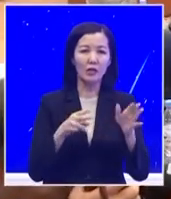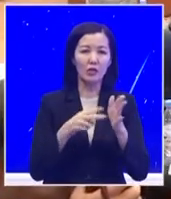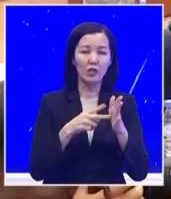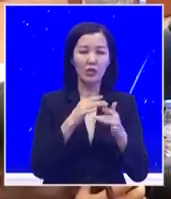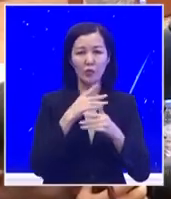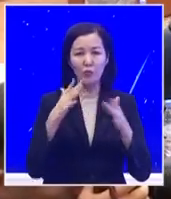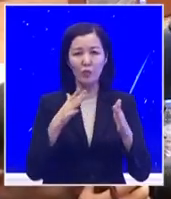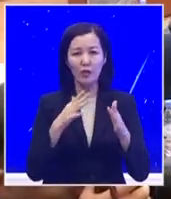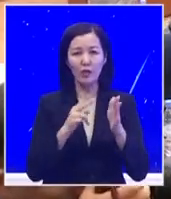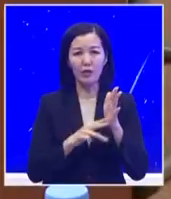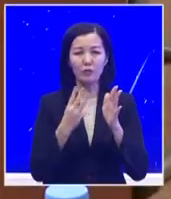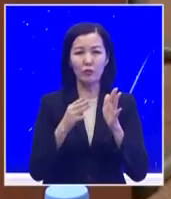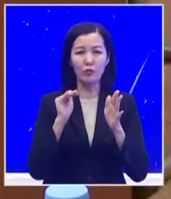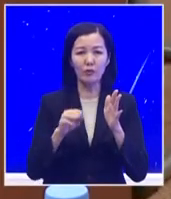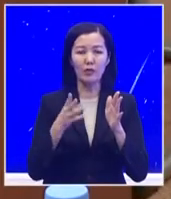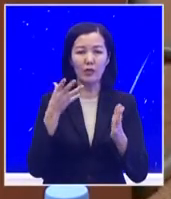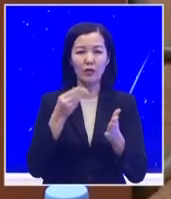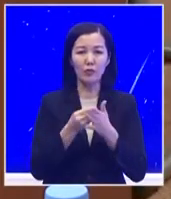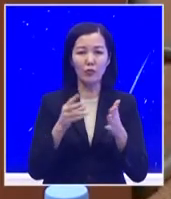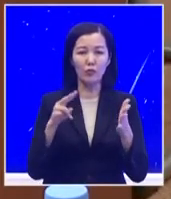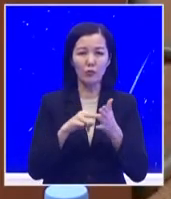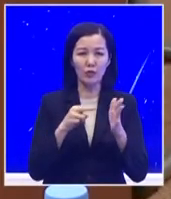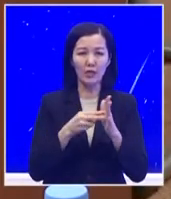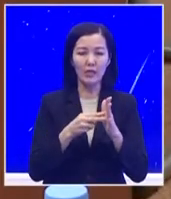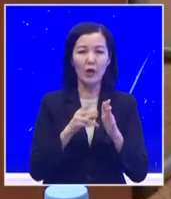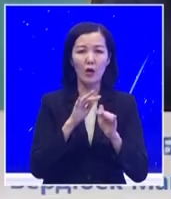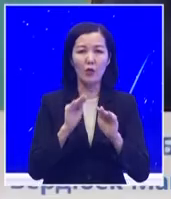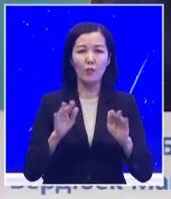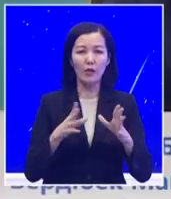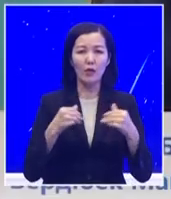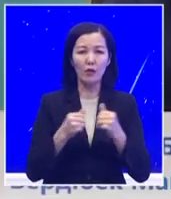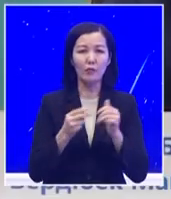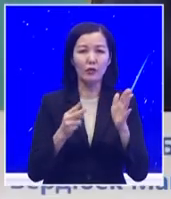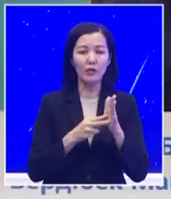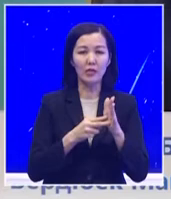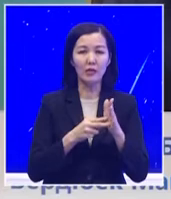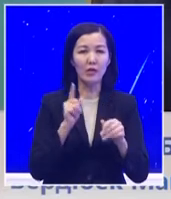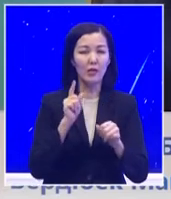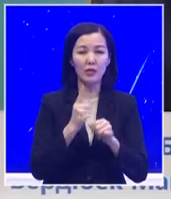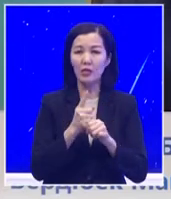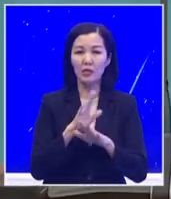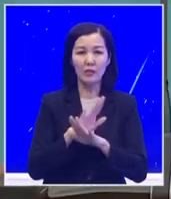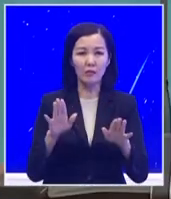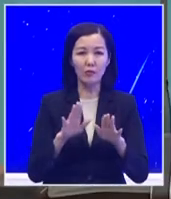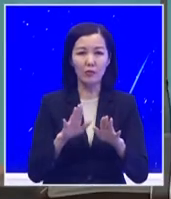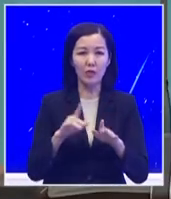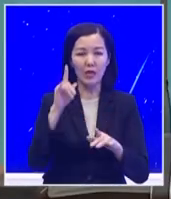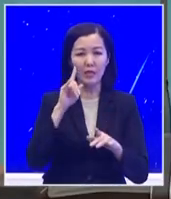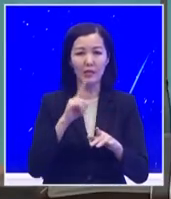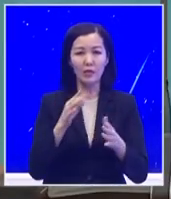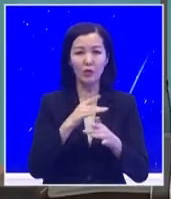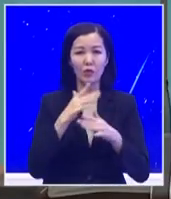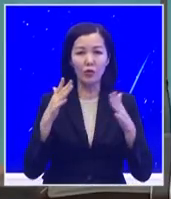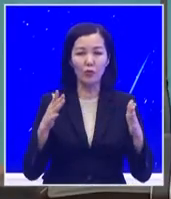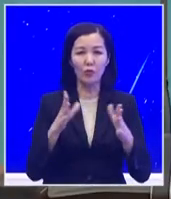одан көп балаға 74 мың теңге төлеу көзделген. Бірақ көп балалы ұғымы тек 7-мен шектеліп қалмауы тиіс. Себебі елімізде одан да көп